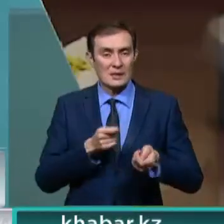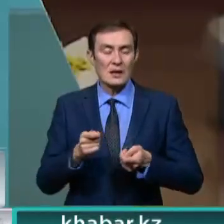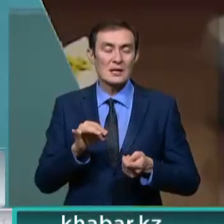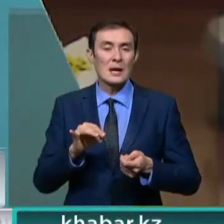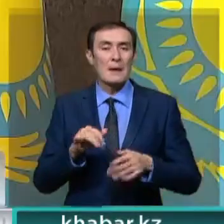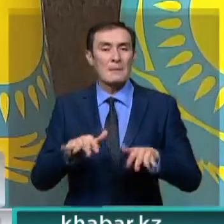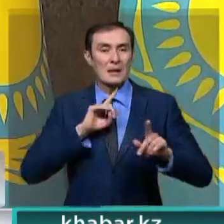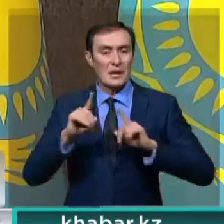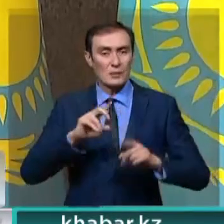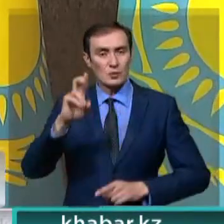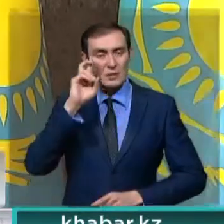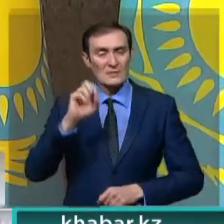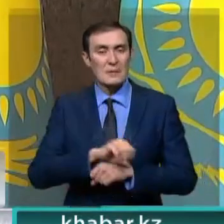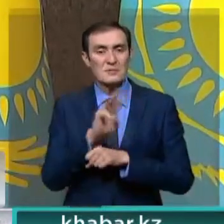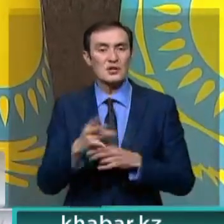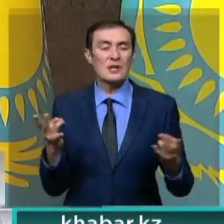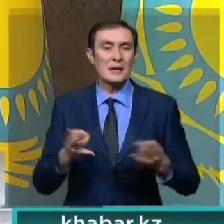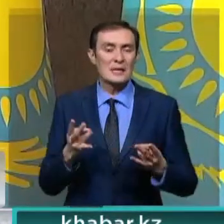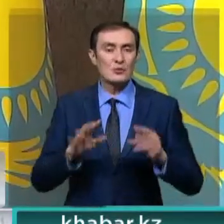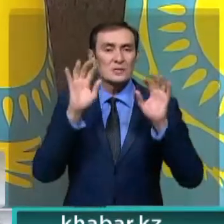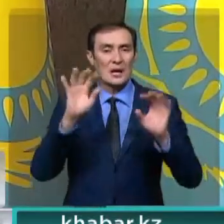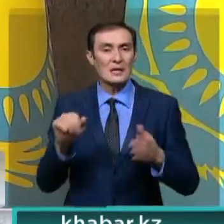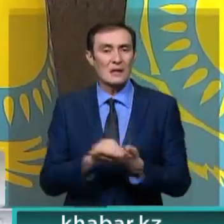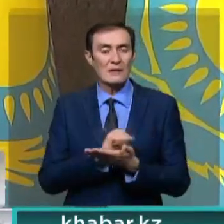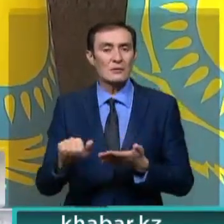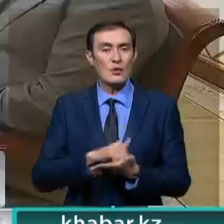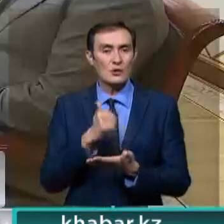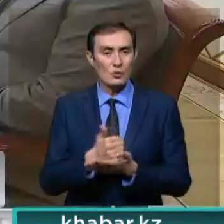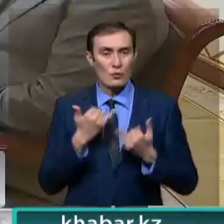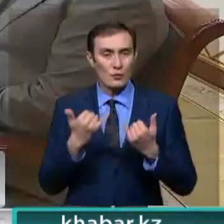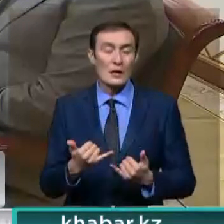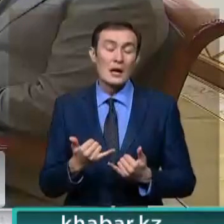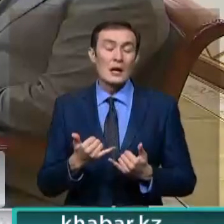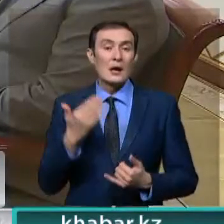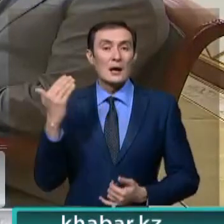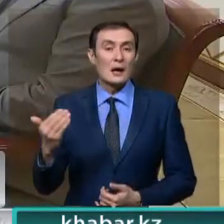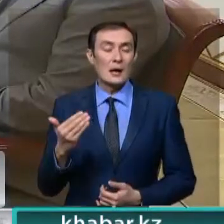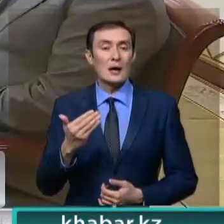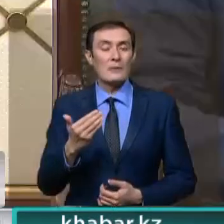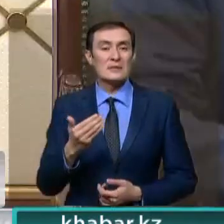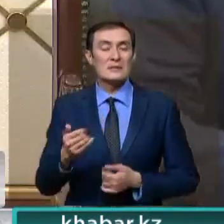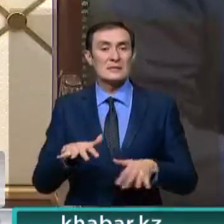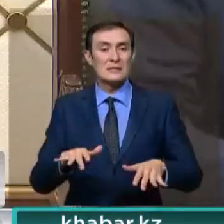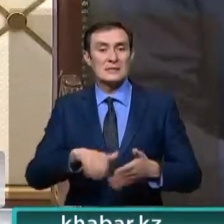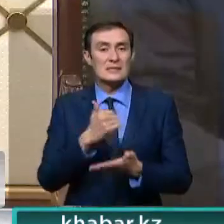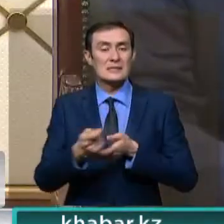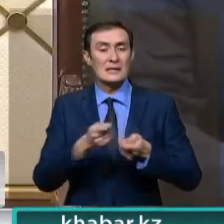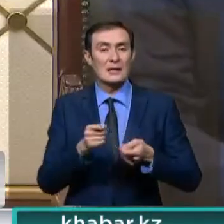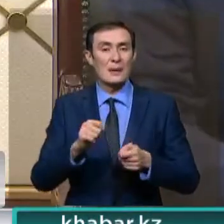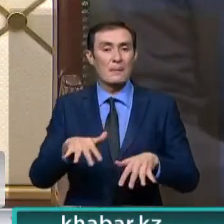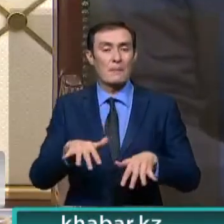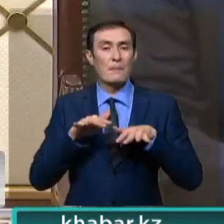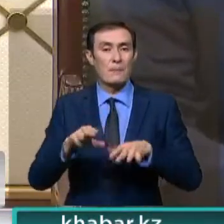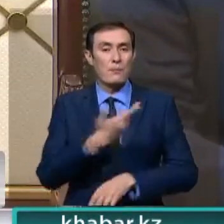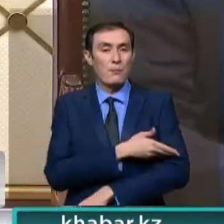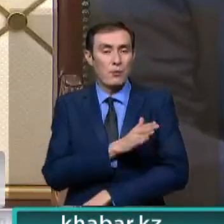вносит и парламент страны, обеспечивая необходимую законодательную базу. В свою очередь, маршал Сената Польши, говоря о том, что